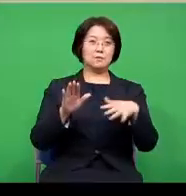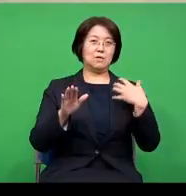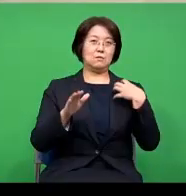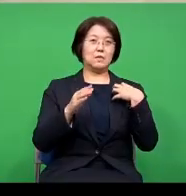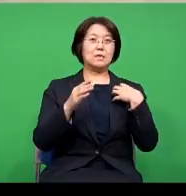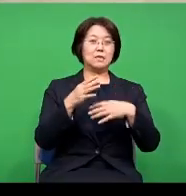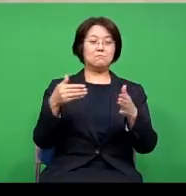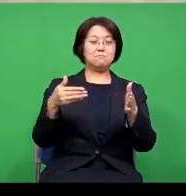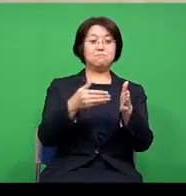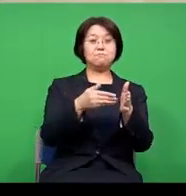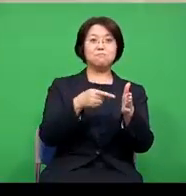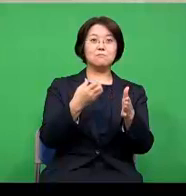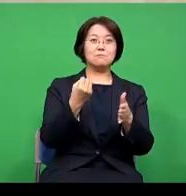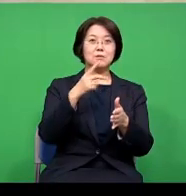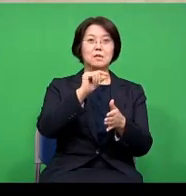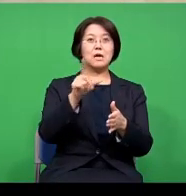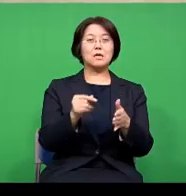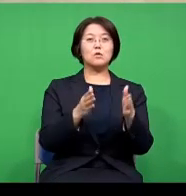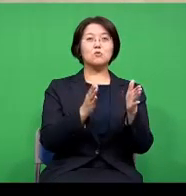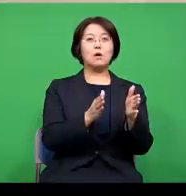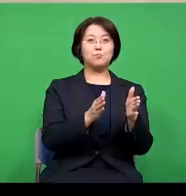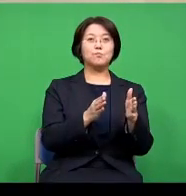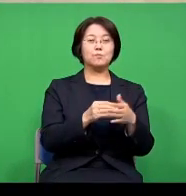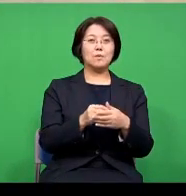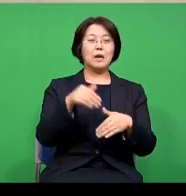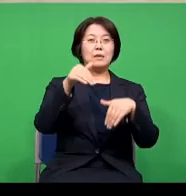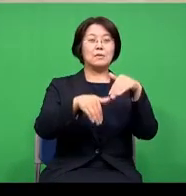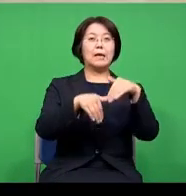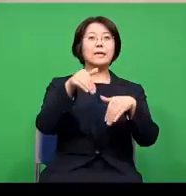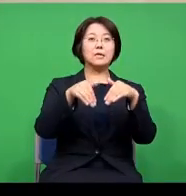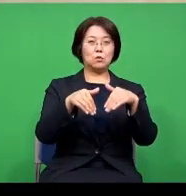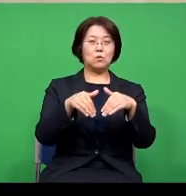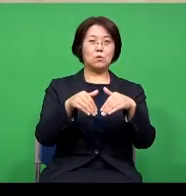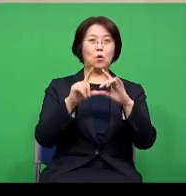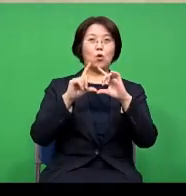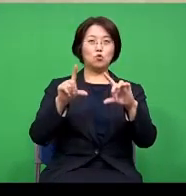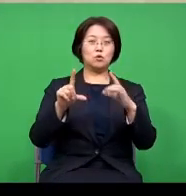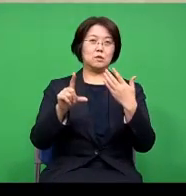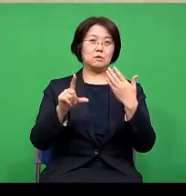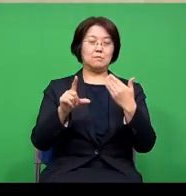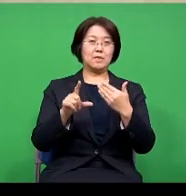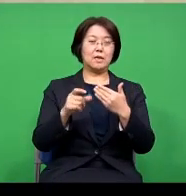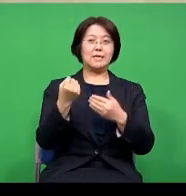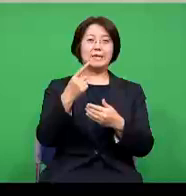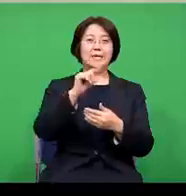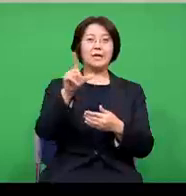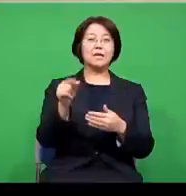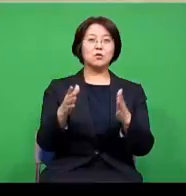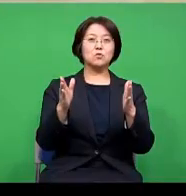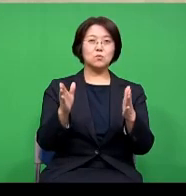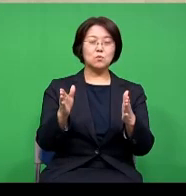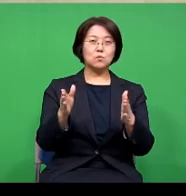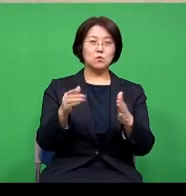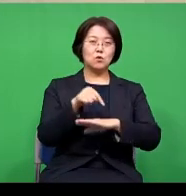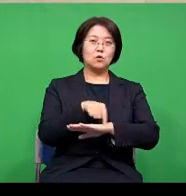りまで、まあ、あと2ヶ月、選挙の告示まであと1ヶ月ほどにというタ